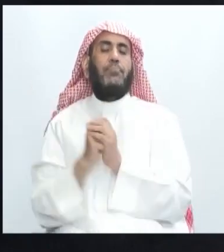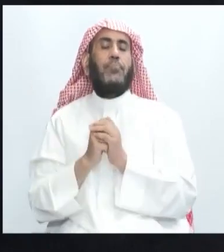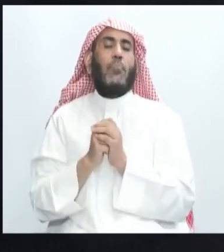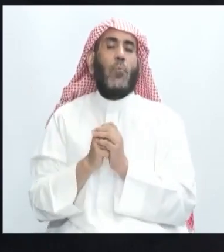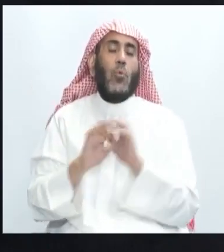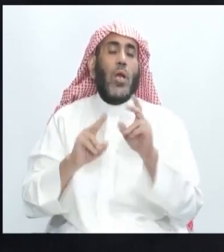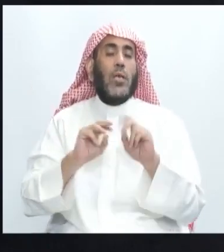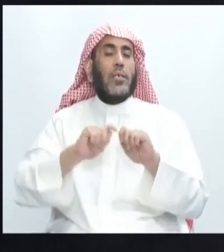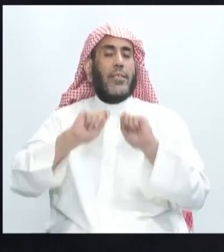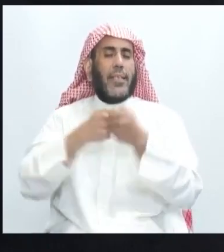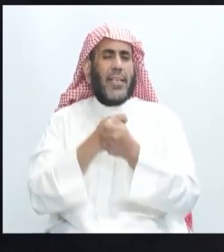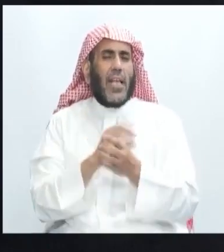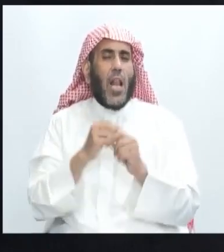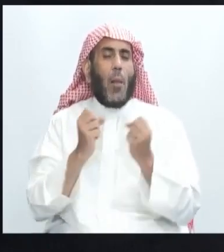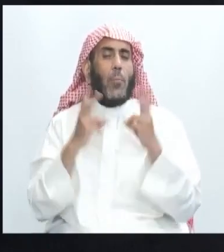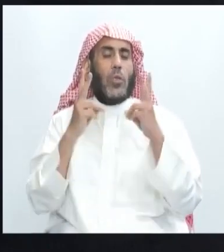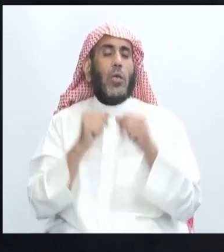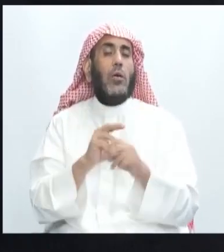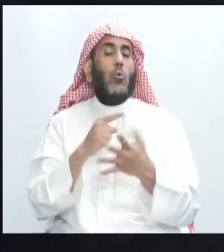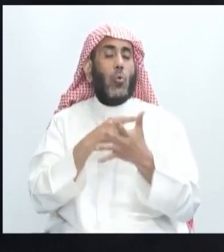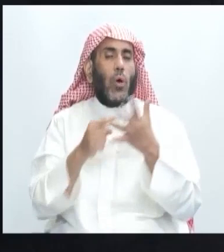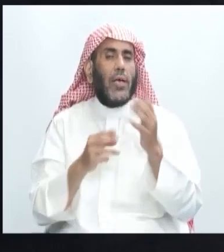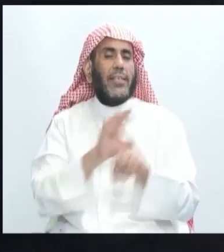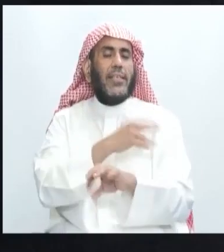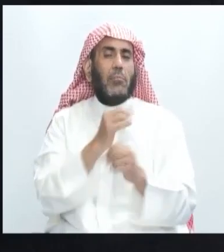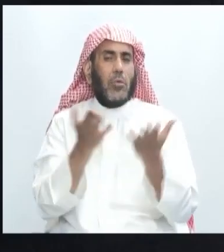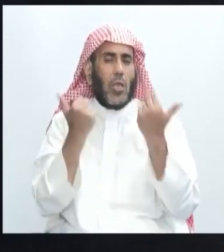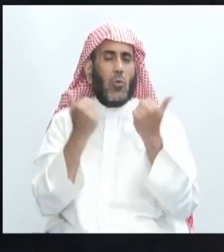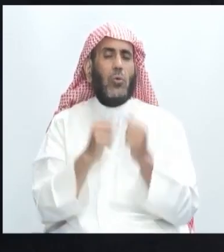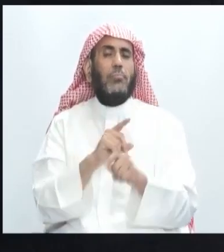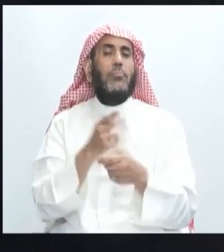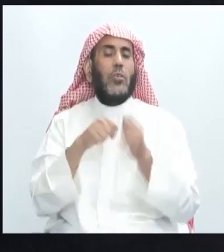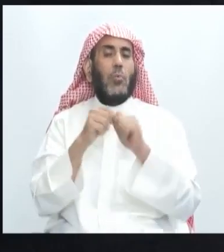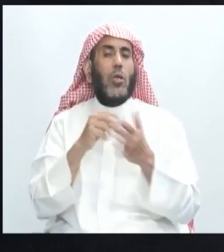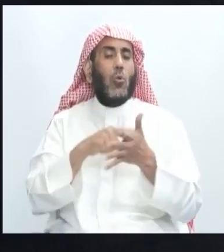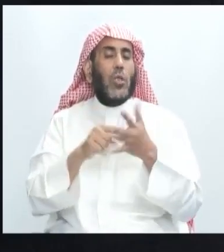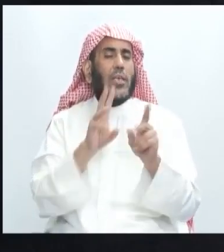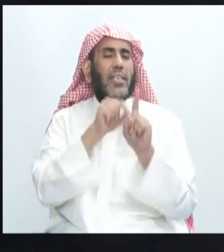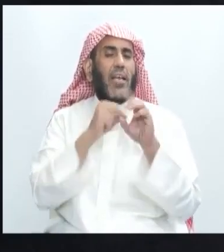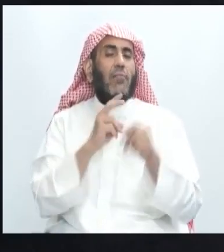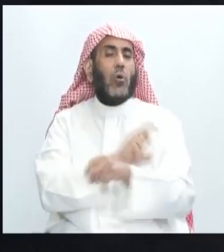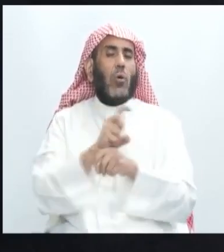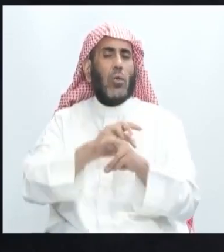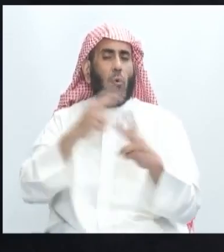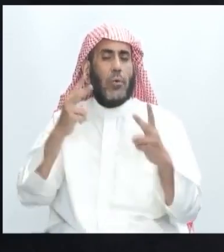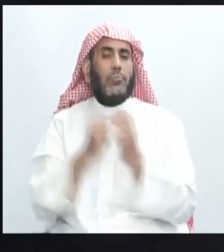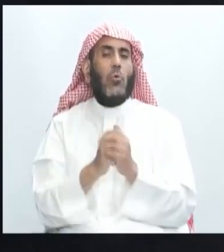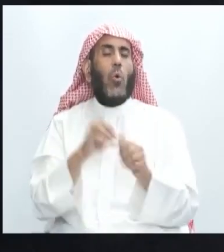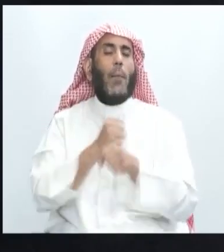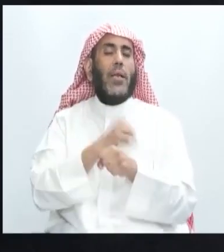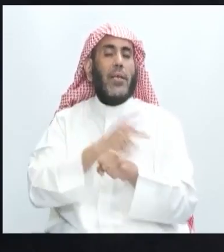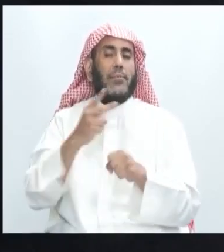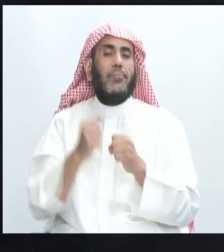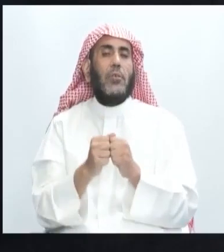تعديل مقترح من خلال خطوات التجربه السابقه تذكر التجربه وهذه خطوات هي التعريف وادوات ايضا عمليات وخطوات